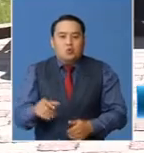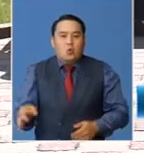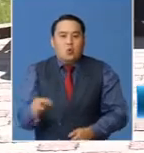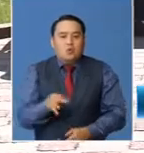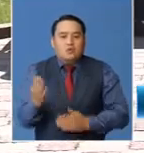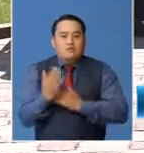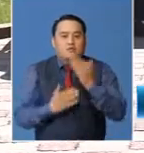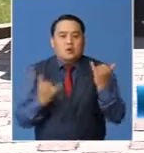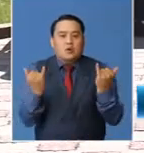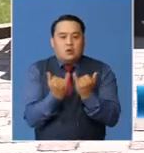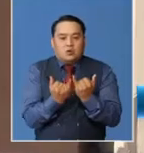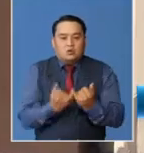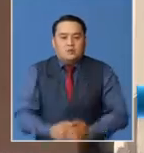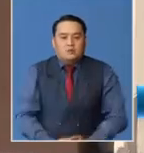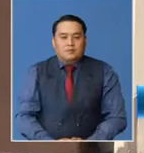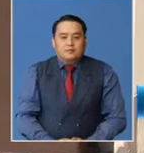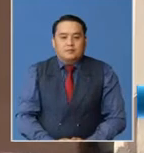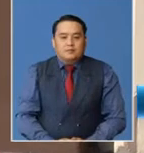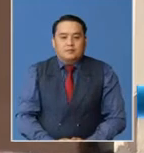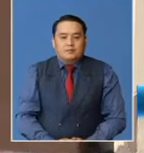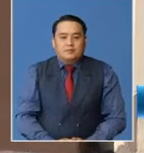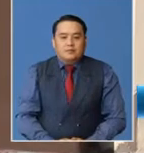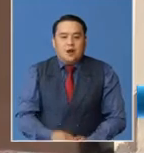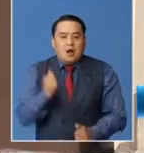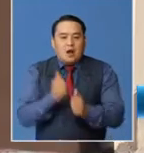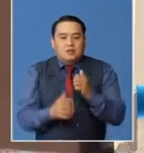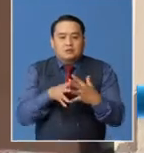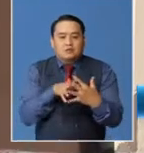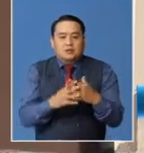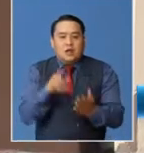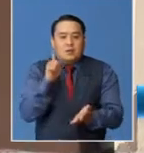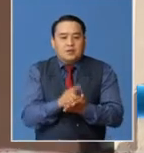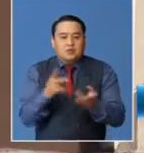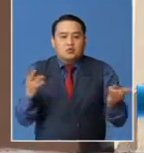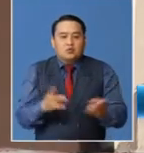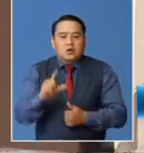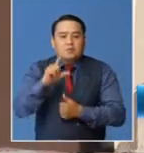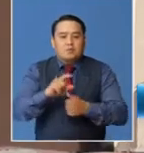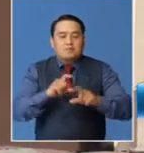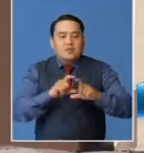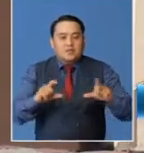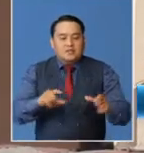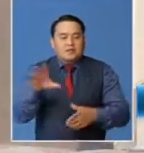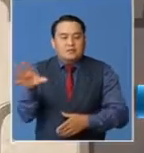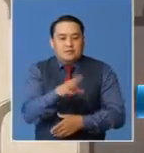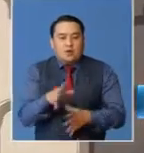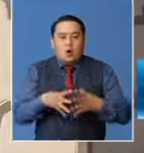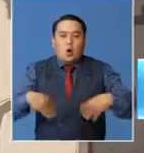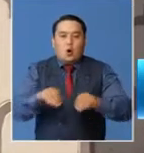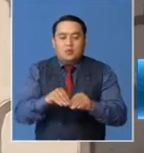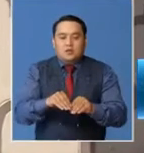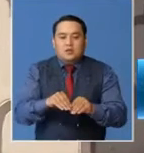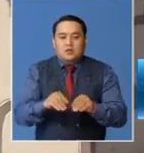и высокие гости. В каждом селе должна быть мечеть, ибо в религии заложены все